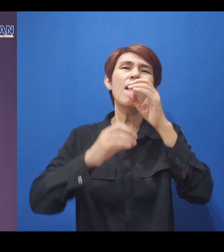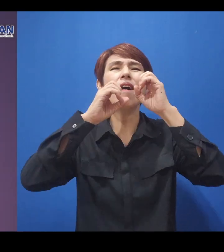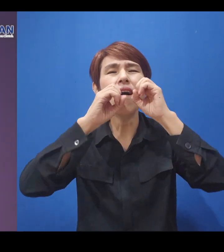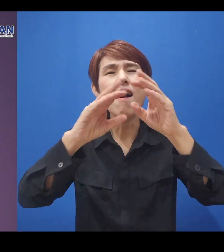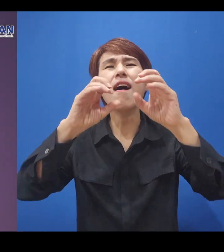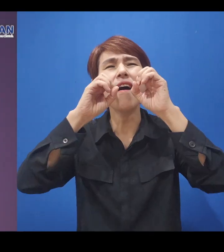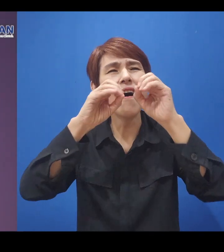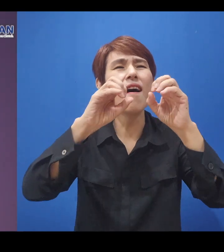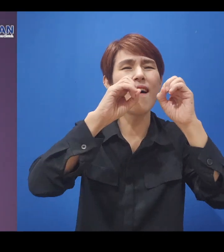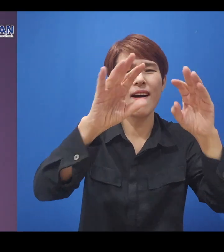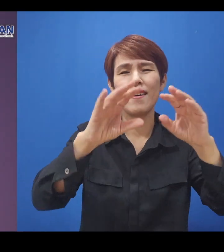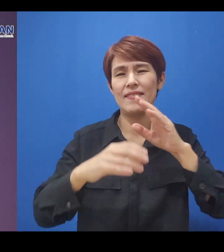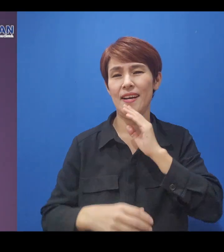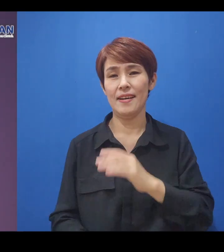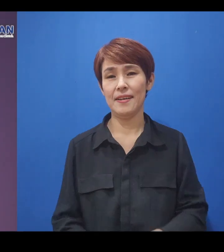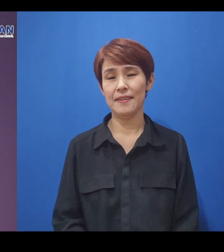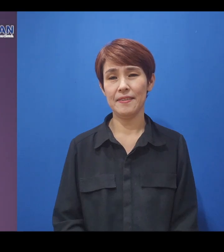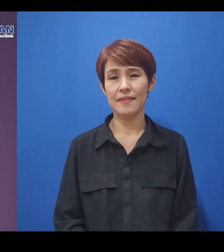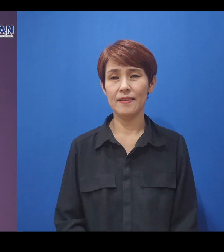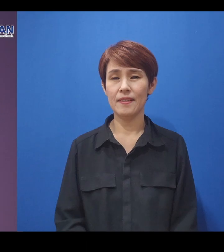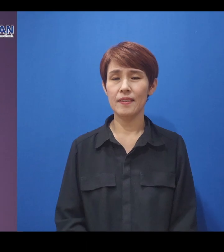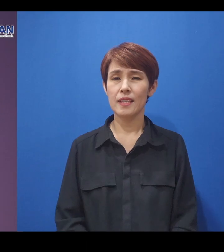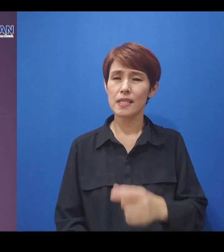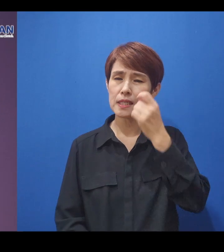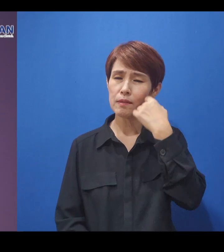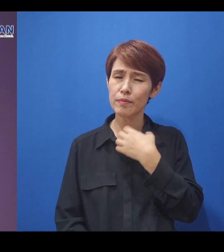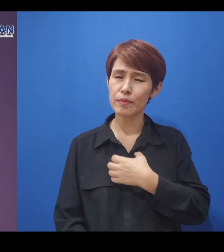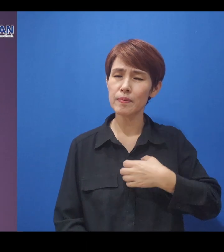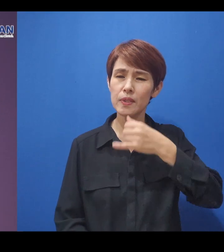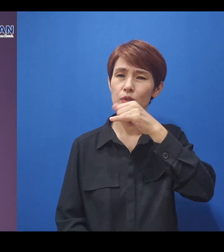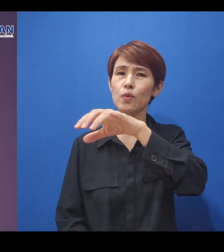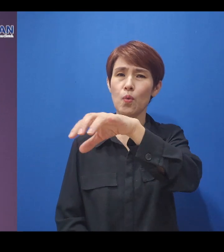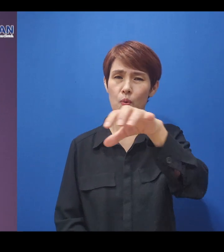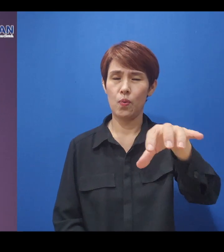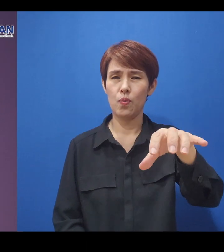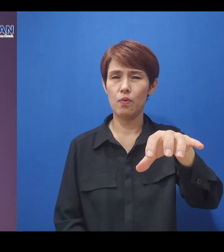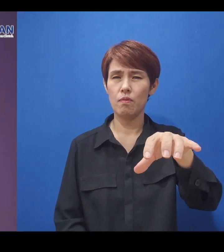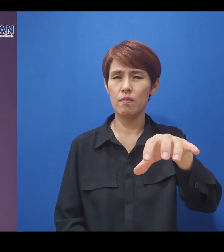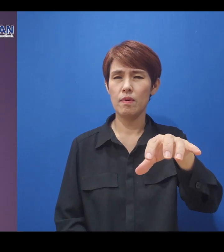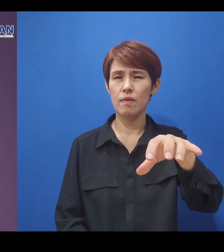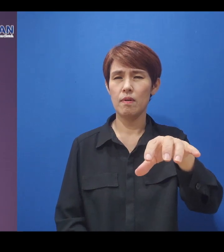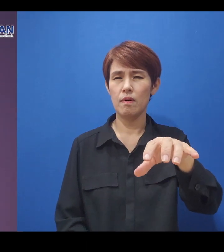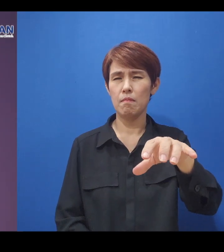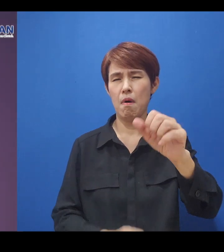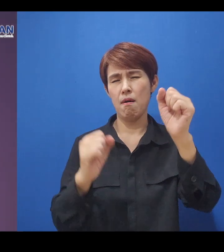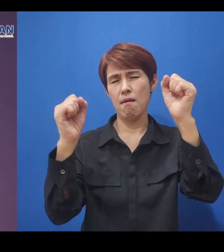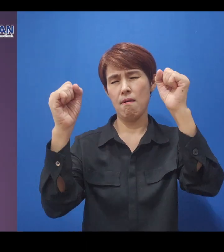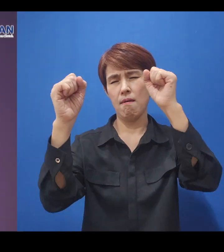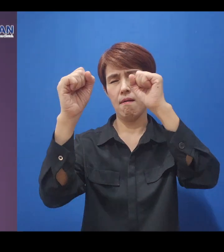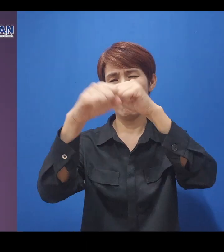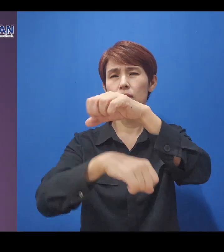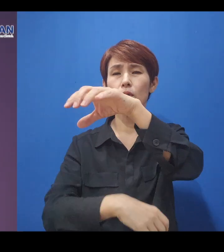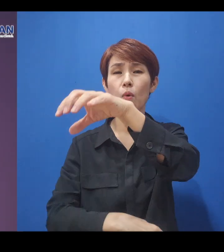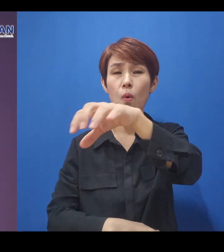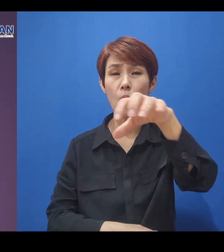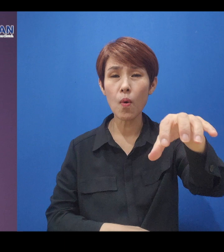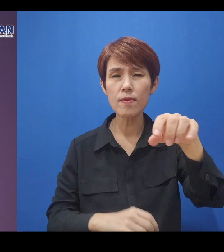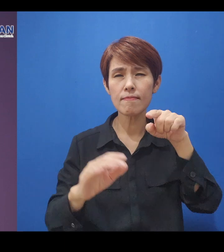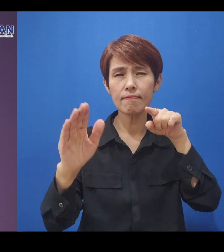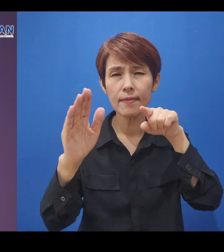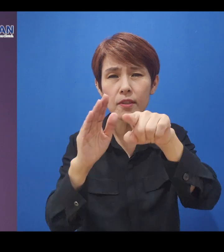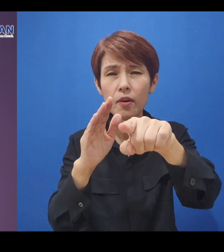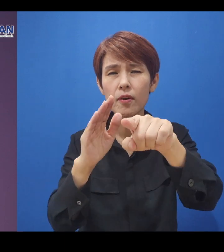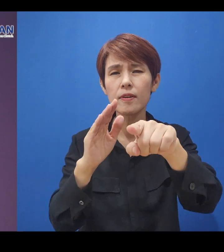슬픔이 있고 소외가 있는 곳, 완전히 묶여서 파멸을 향해 달려가는 곳, 그곳에